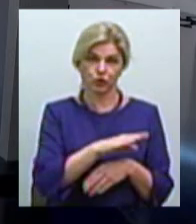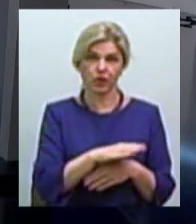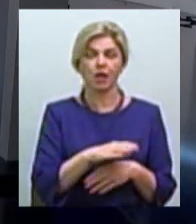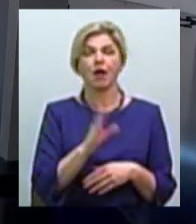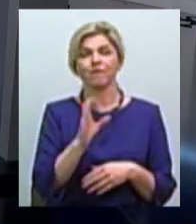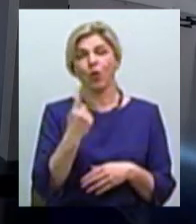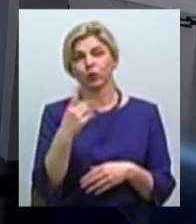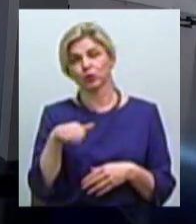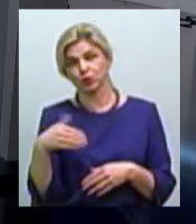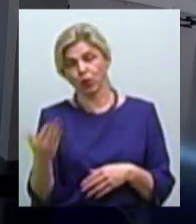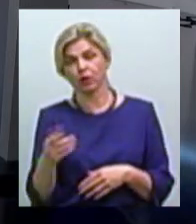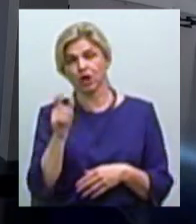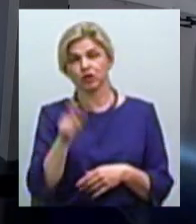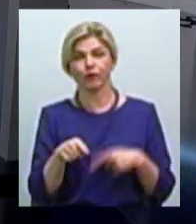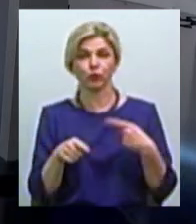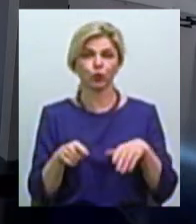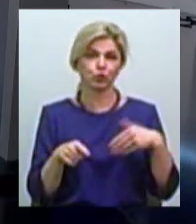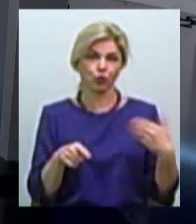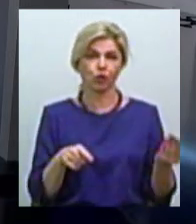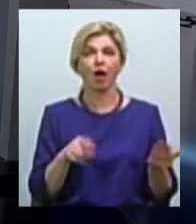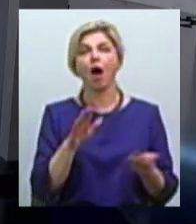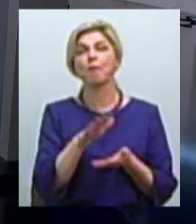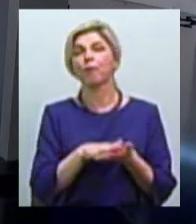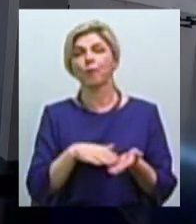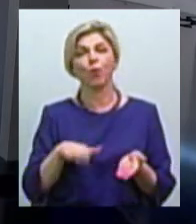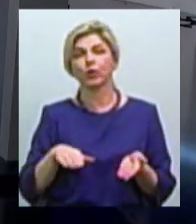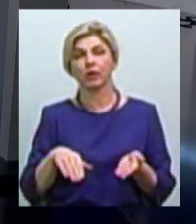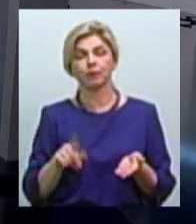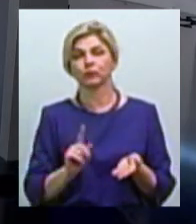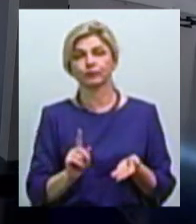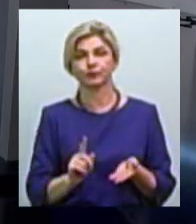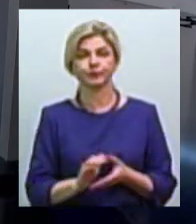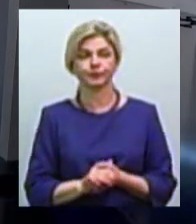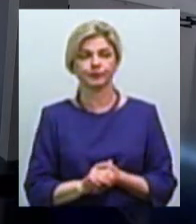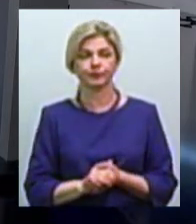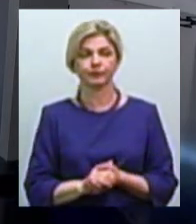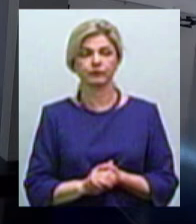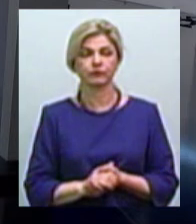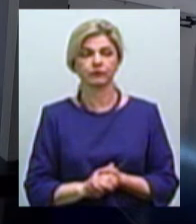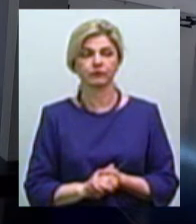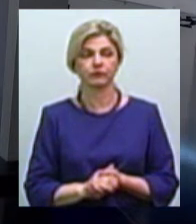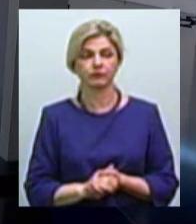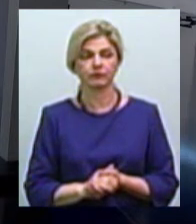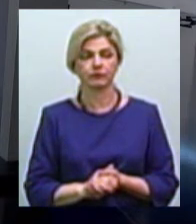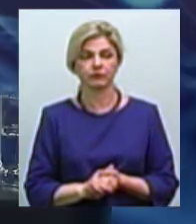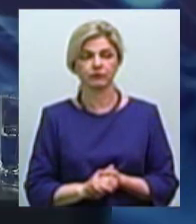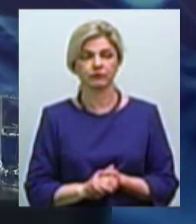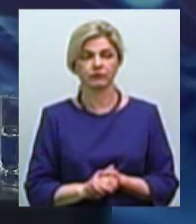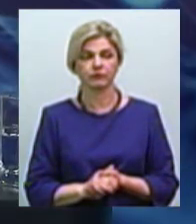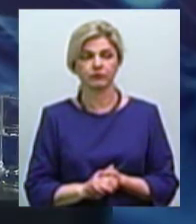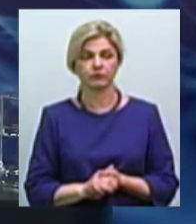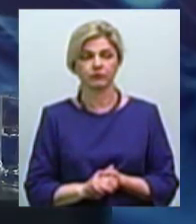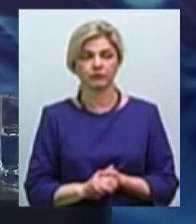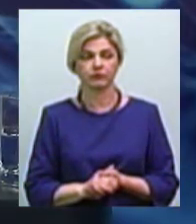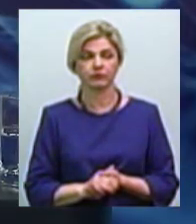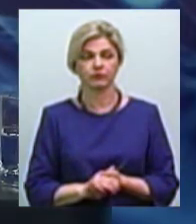одну сторону, людина пішла у другу сторону, а потім, коли ви зовсім ушли, вона знову